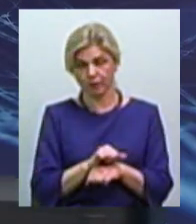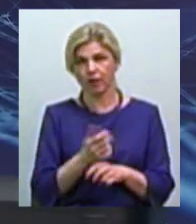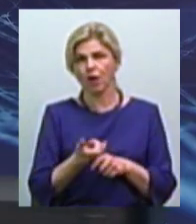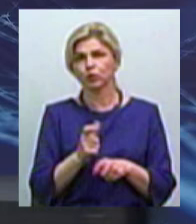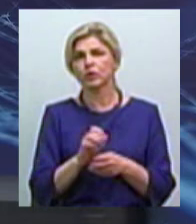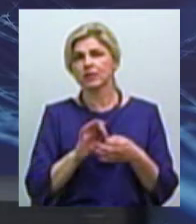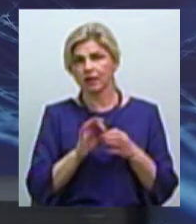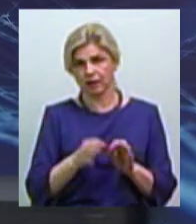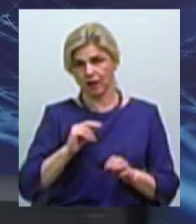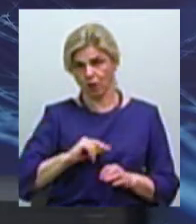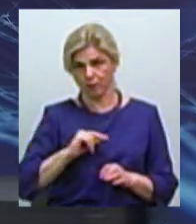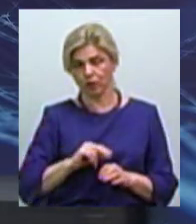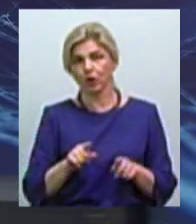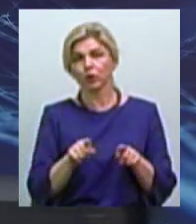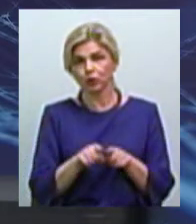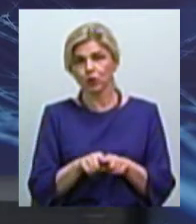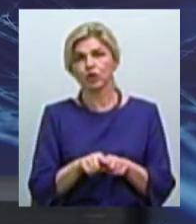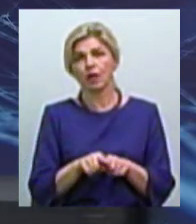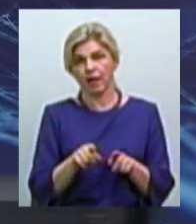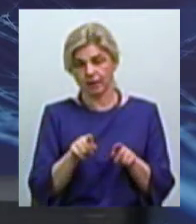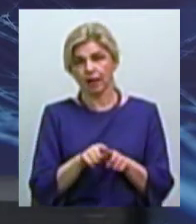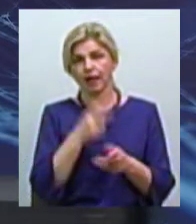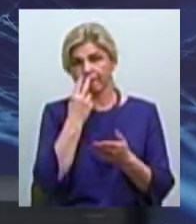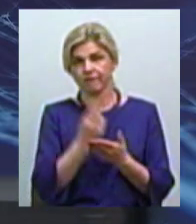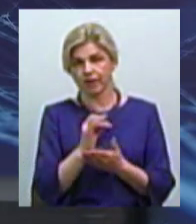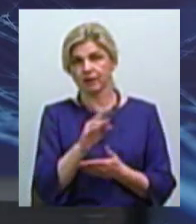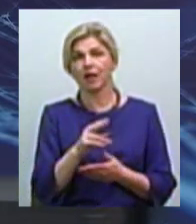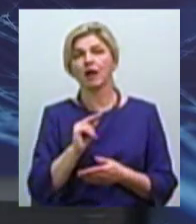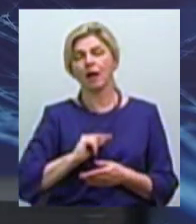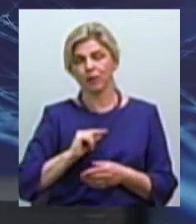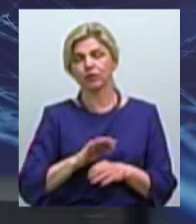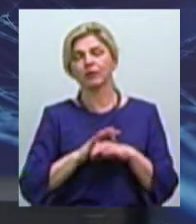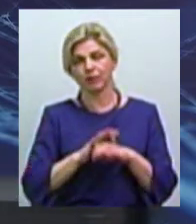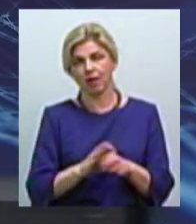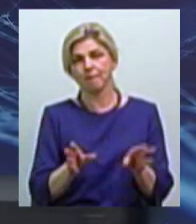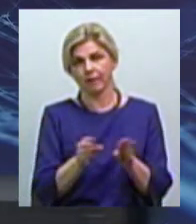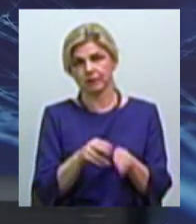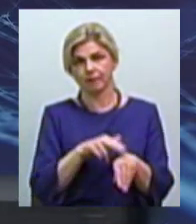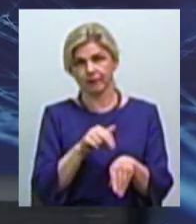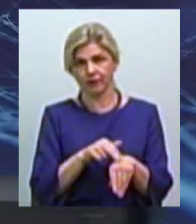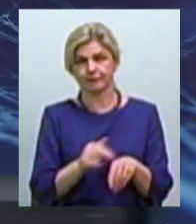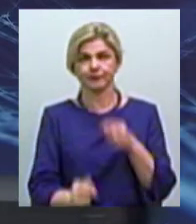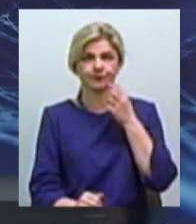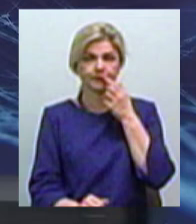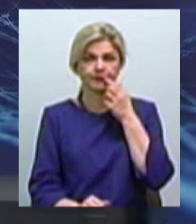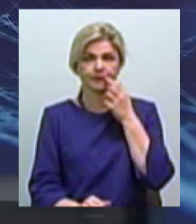складна робота, але теж і такий вид роботи проводиться спільно з правоохоронними органами. Тобто